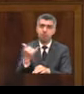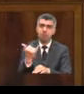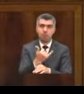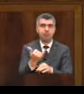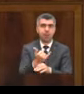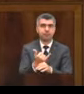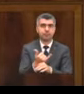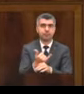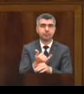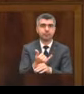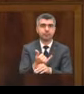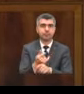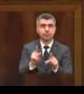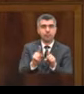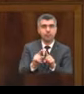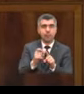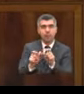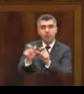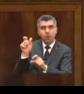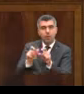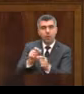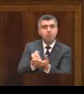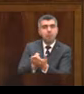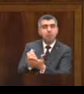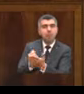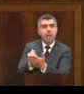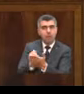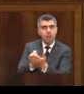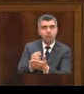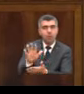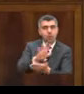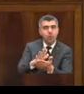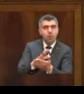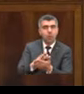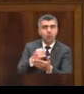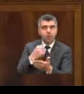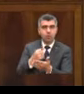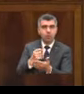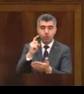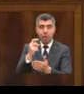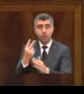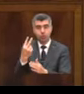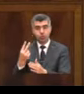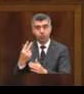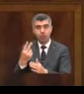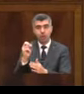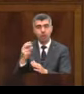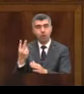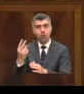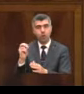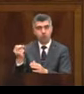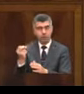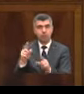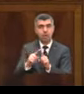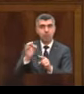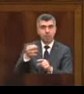مستوى الظروف التي اجتيزت فيها المباراة الوطنية الموحدة. في فبراير من هذه السنة تم تنظيم التزاما